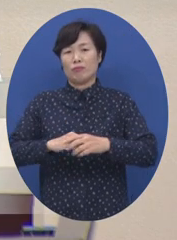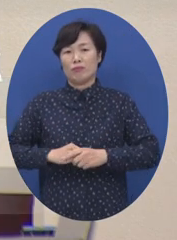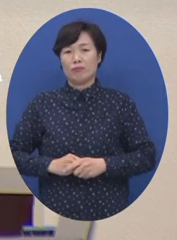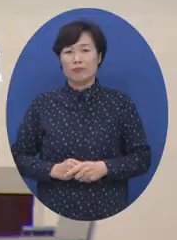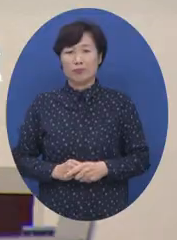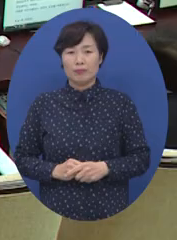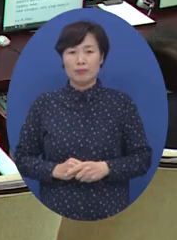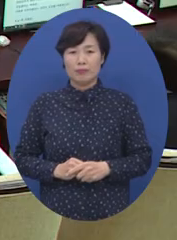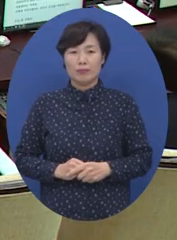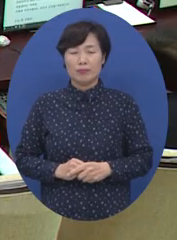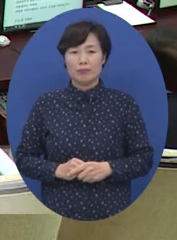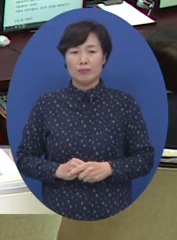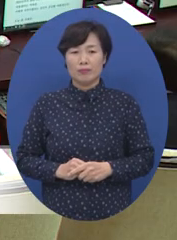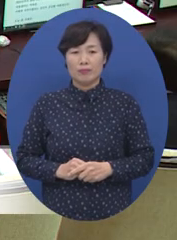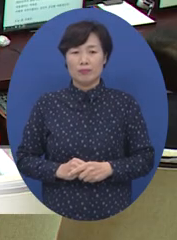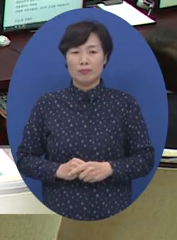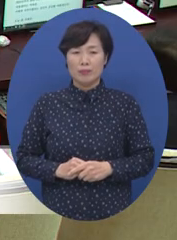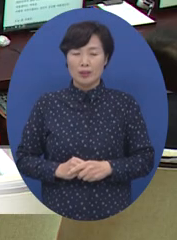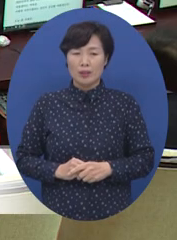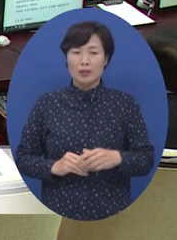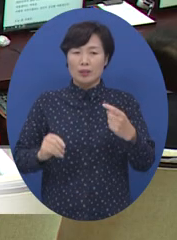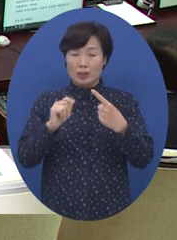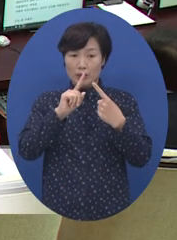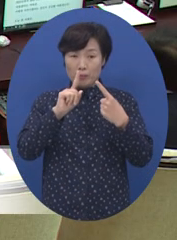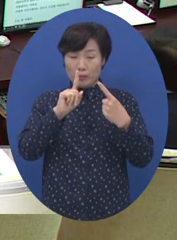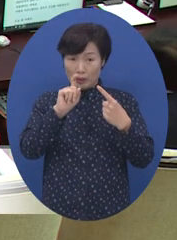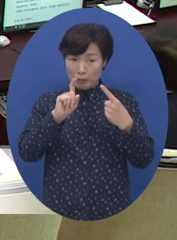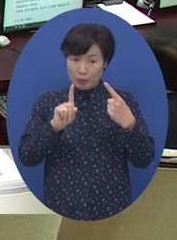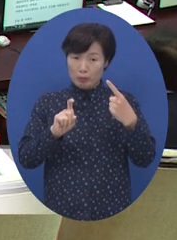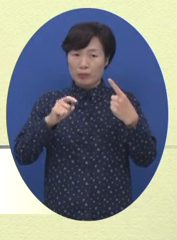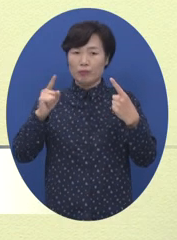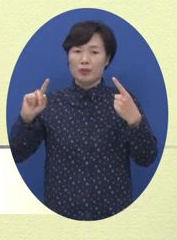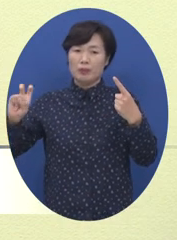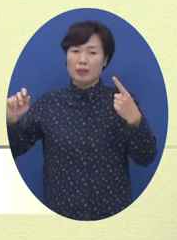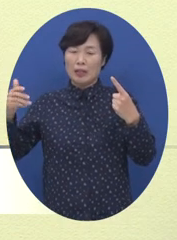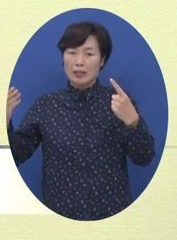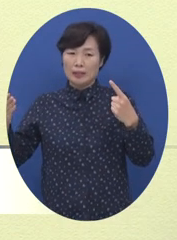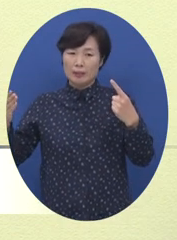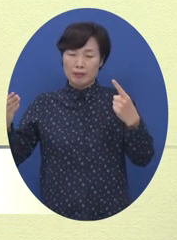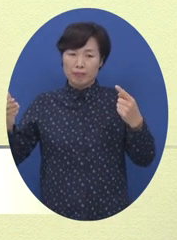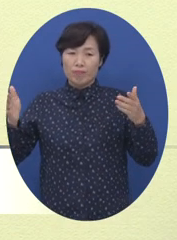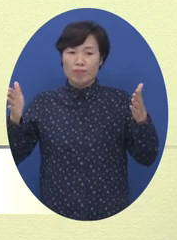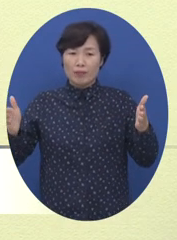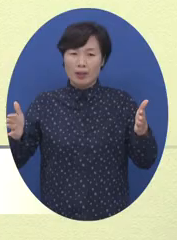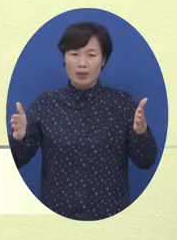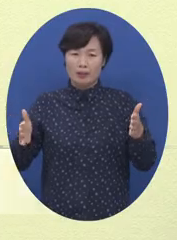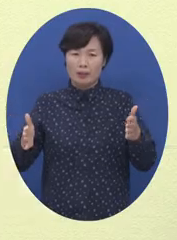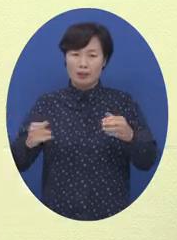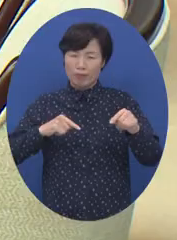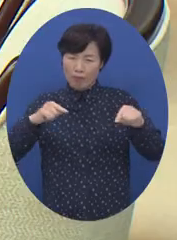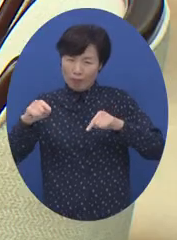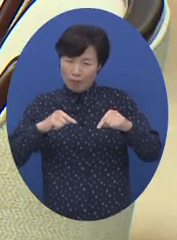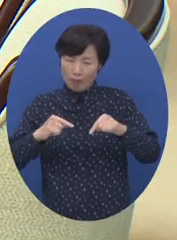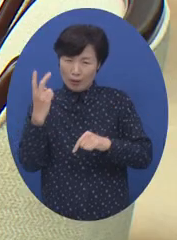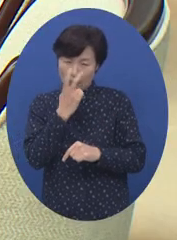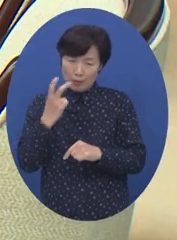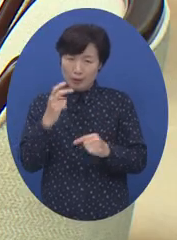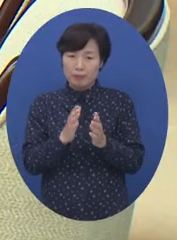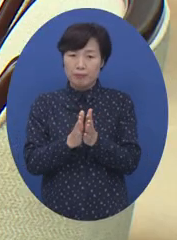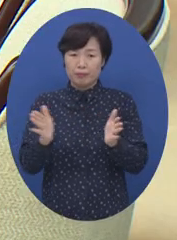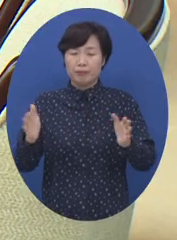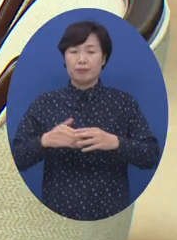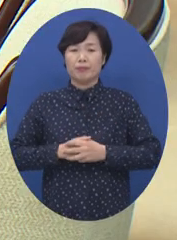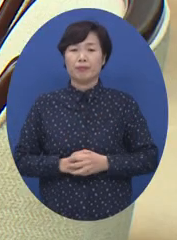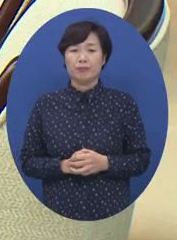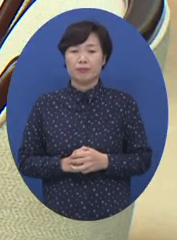수 있습니다. 11일부터 24일까지는 의정활동의 꽃이라고 불리는 행정사무감사가 진행됩니다. 도와 도 산하기관